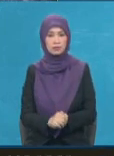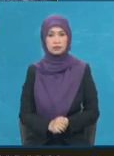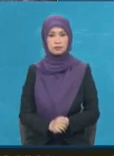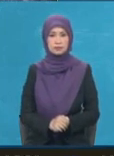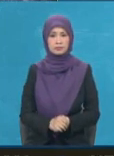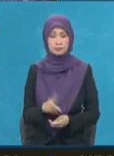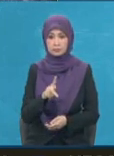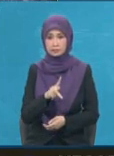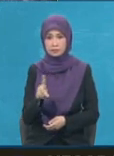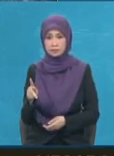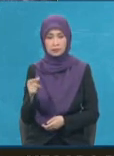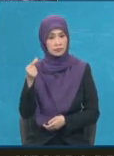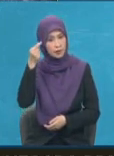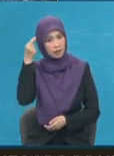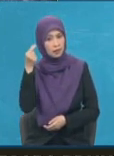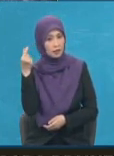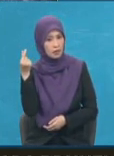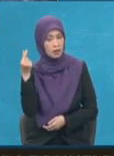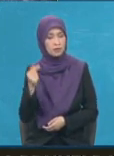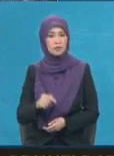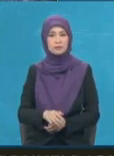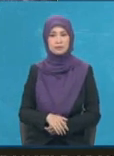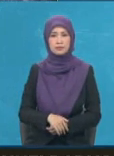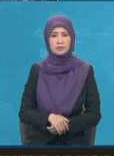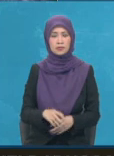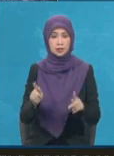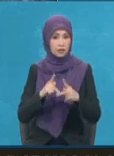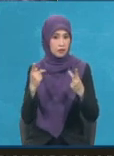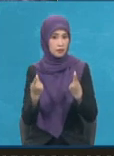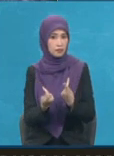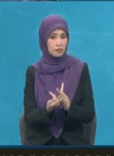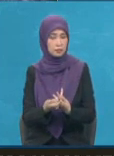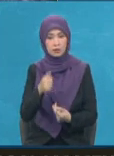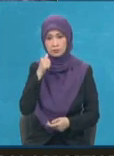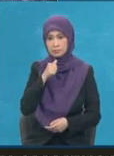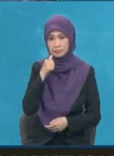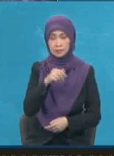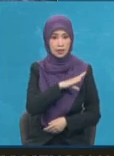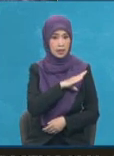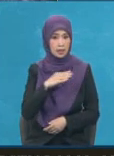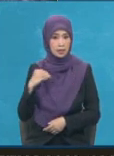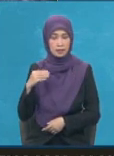kerajaan ahli-ahli jawatan kuasa institusi keluarga wanita dan anak-anak